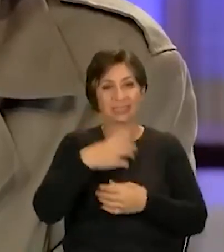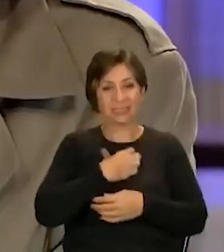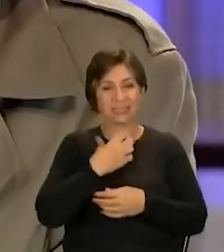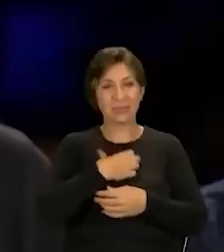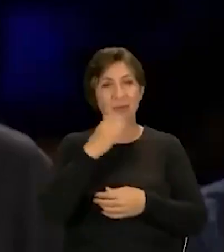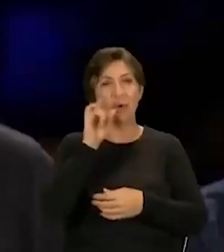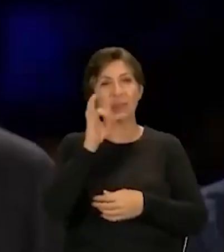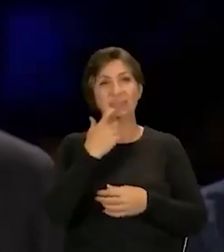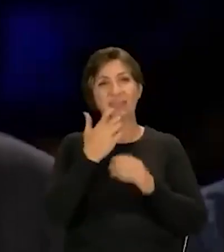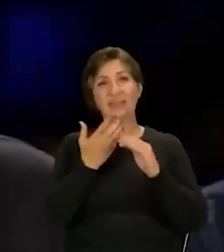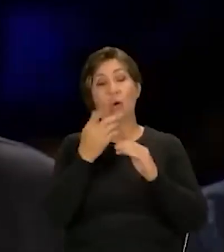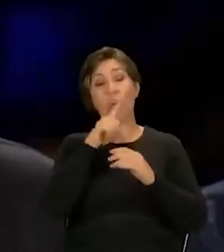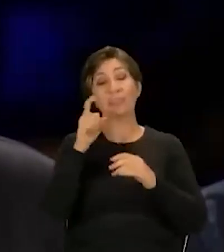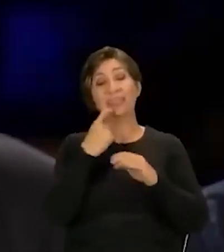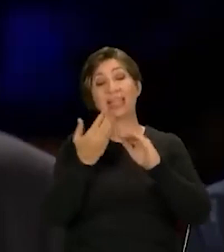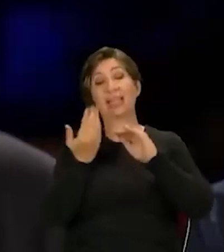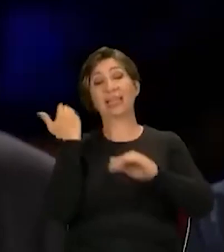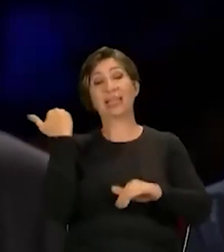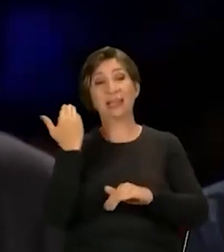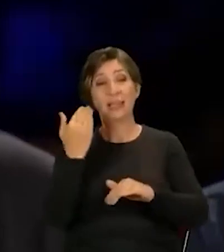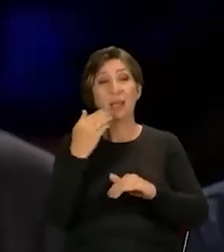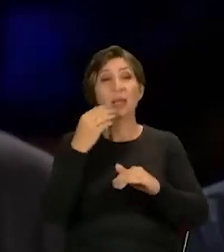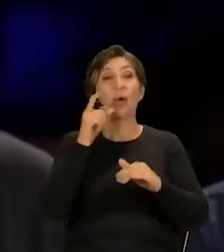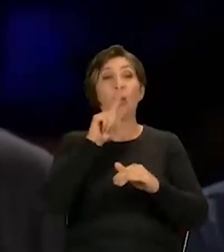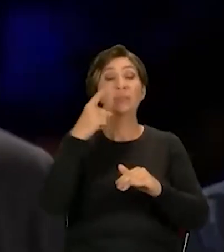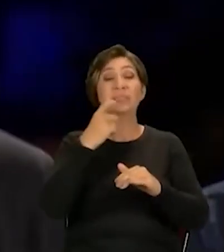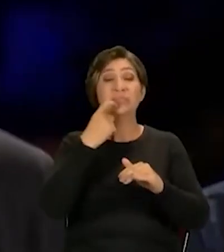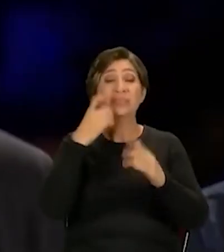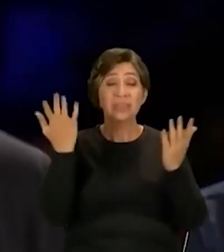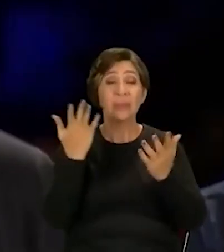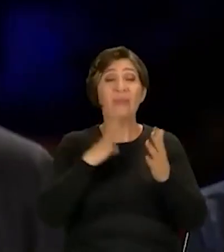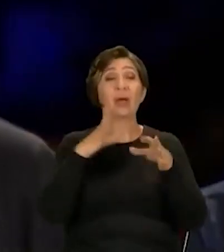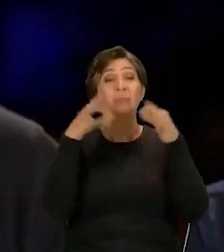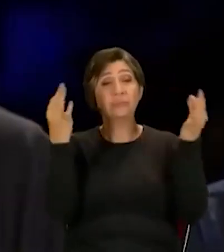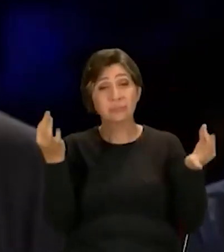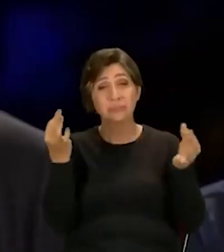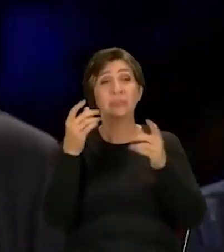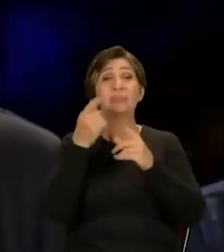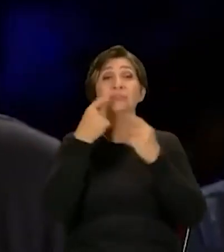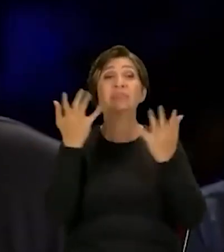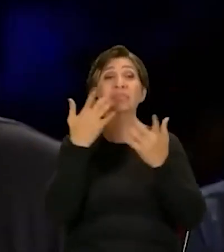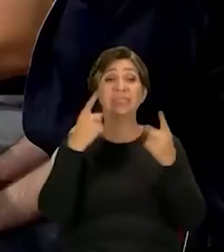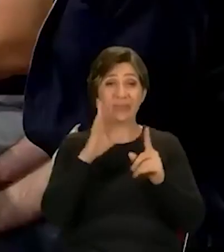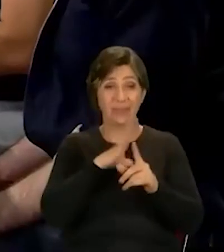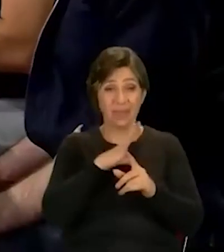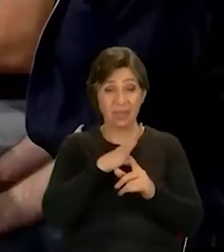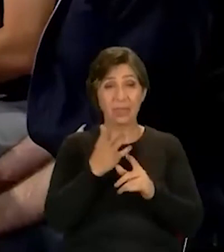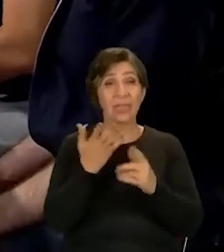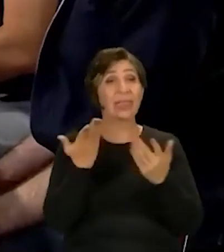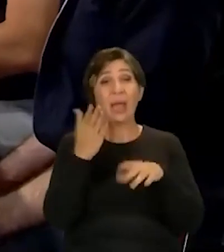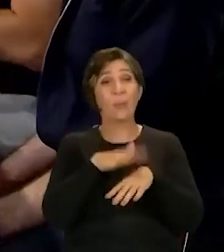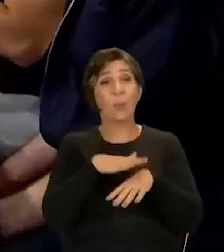dertleri 10 bin sene kadar geriye gidiyordu. 10 bin senedir var bütün dini pratikler, ibadetler, meditasyonlar, yogalar. Yoga binlerce yıllık bir teknoloji mesela. Evet.